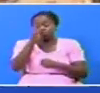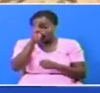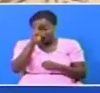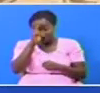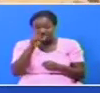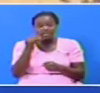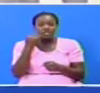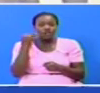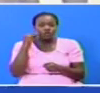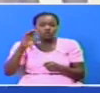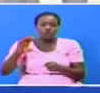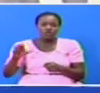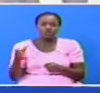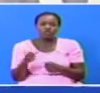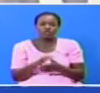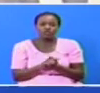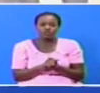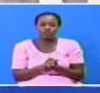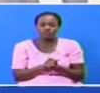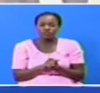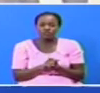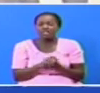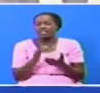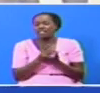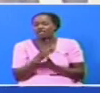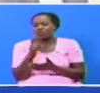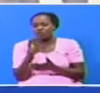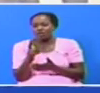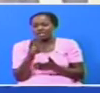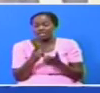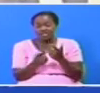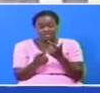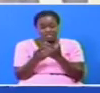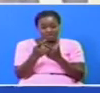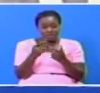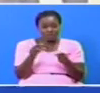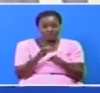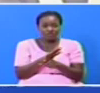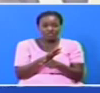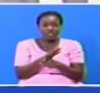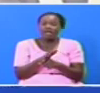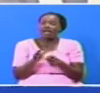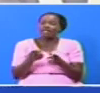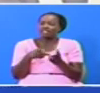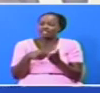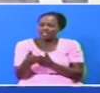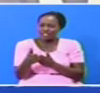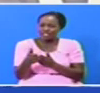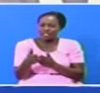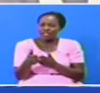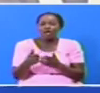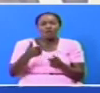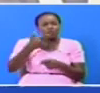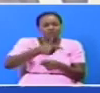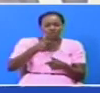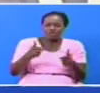Joshua Omukata. Somebody is refilling and selling petroleum gas at industrial area here